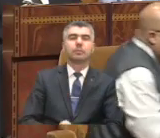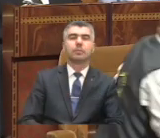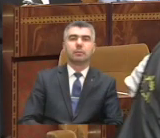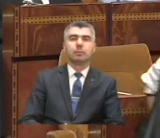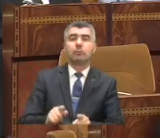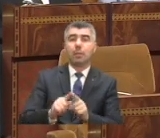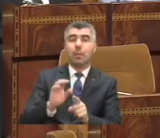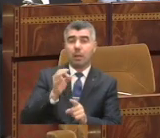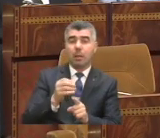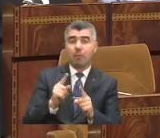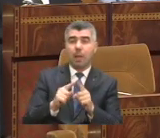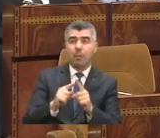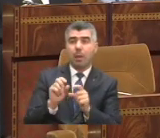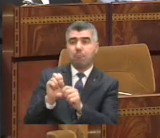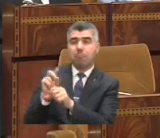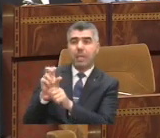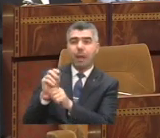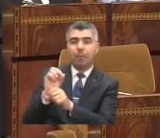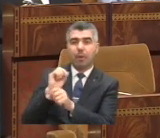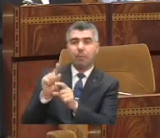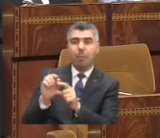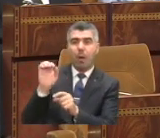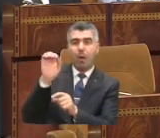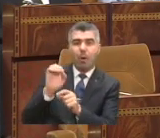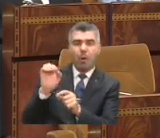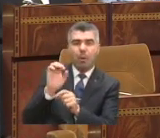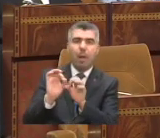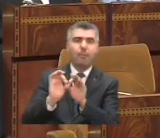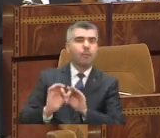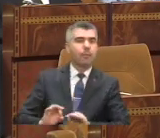لنحد من نزيف هجرة أطرنا الطبية.